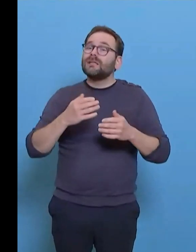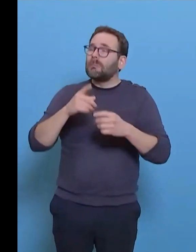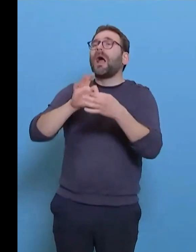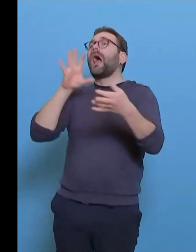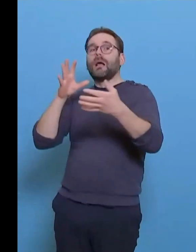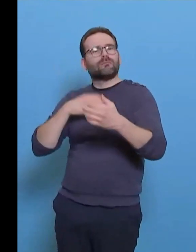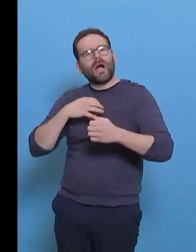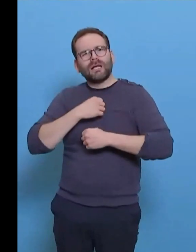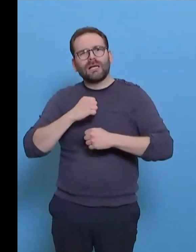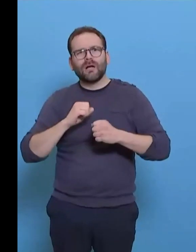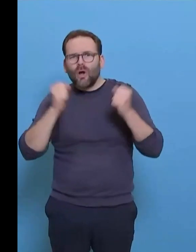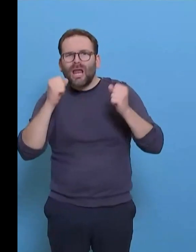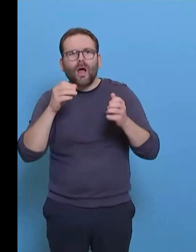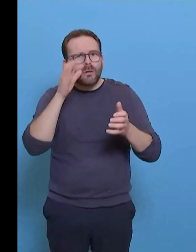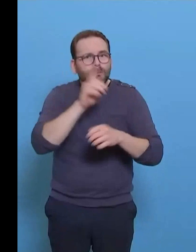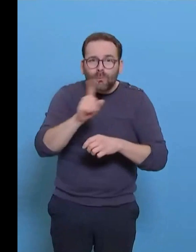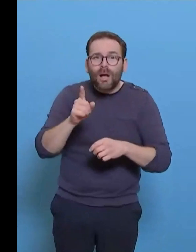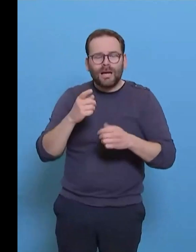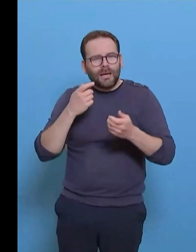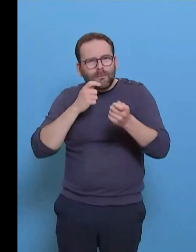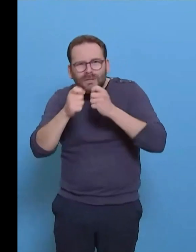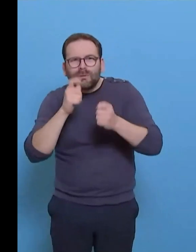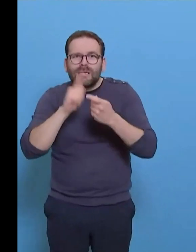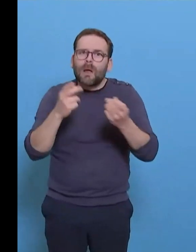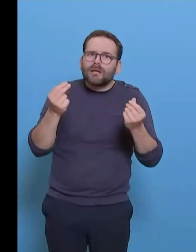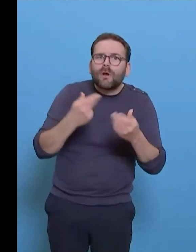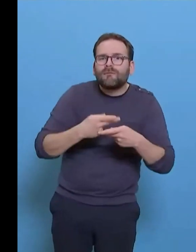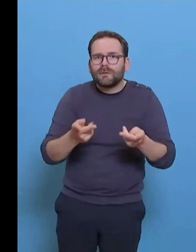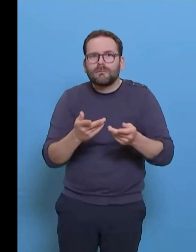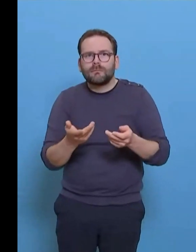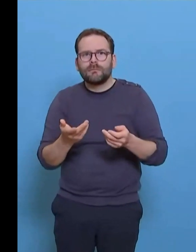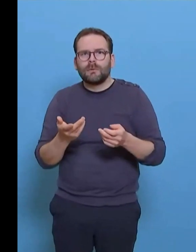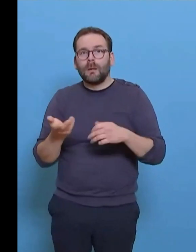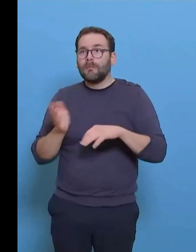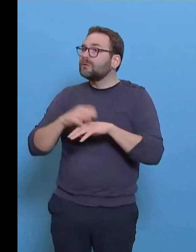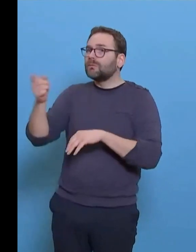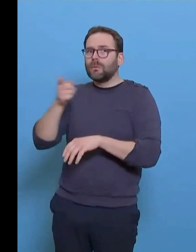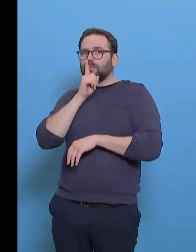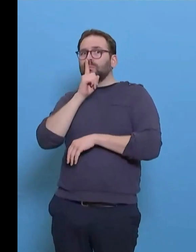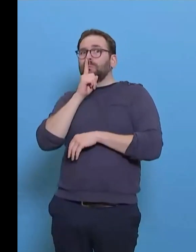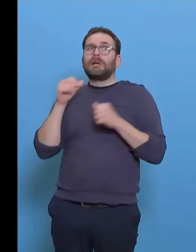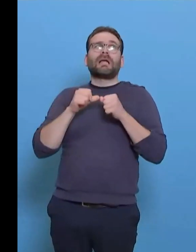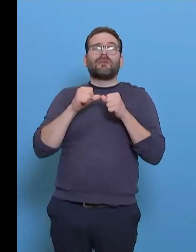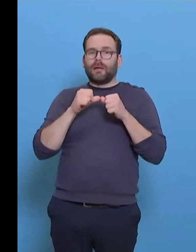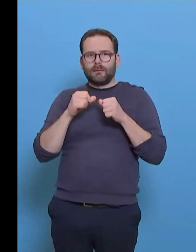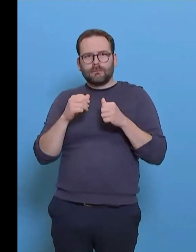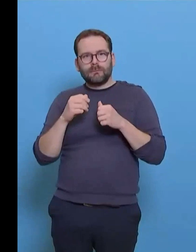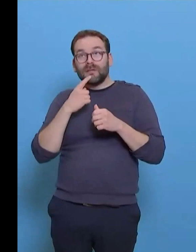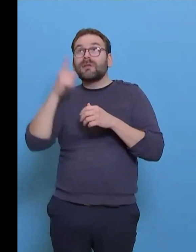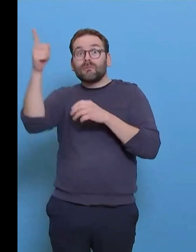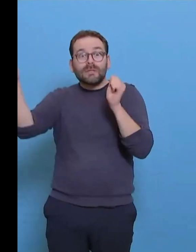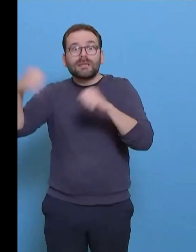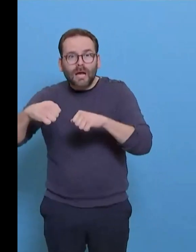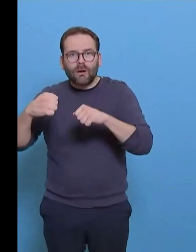nous pourrions parler argent et financement. Mais si vous ne dites rien, si vous nous dites qu'est-ce qu'on peut faire, alors vous le partagez et